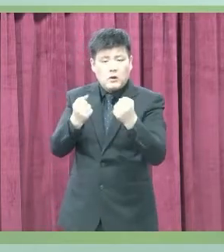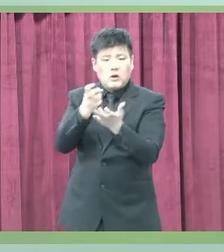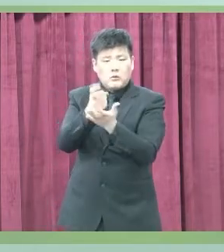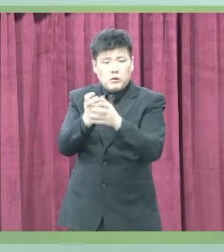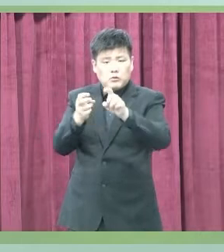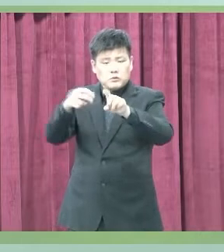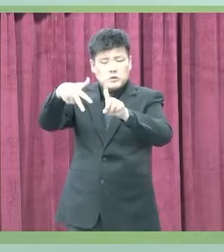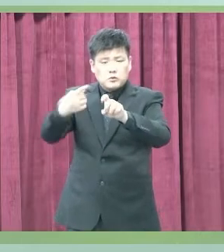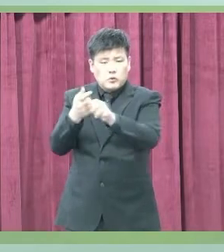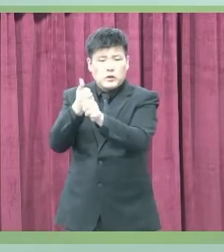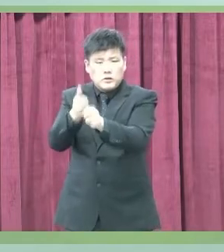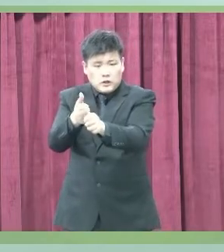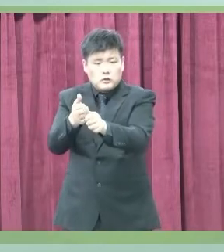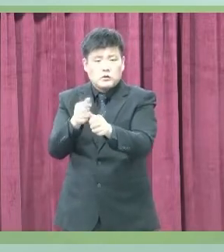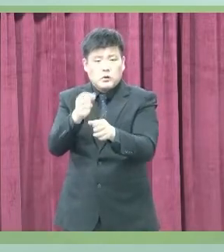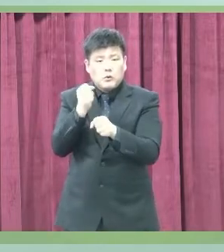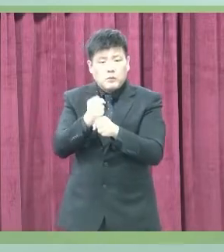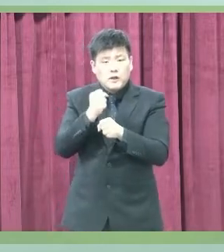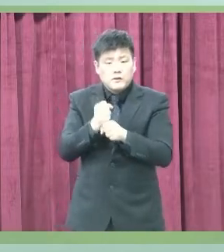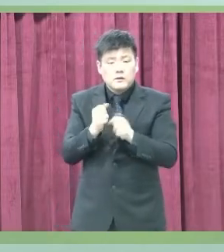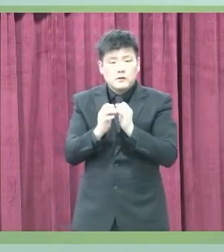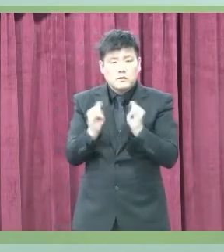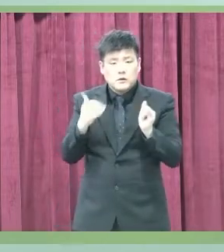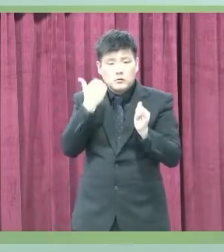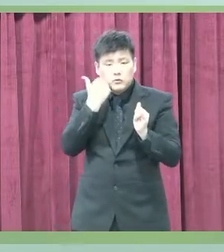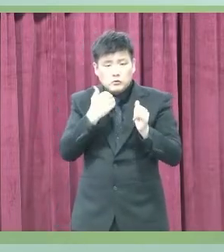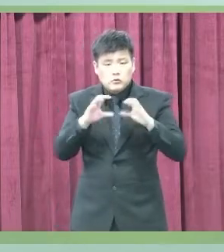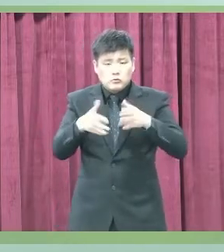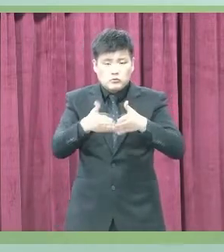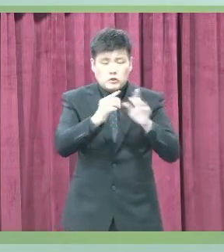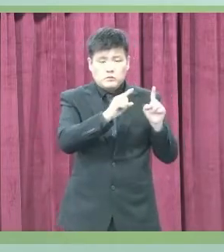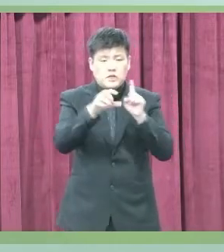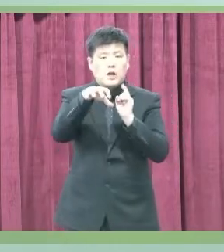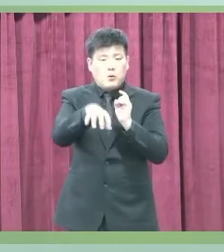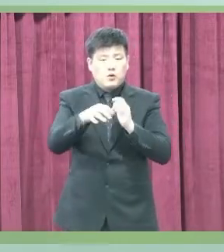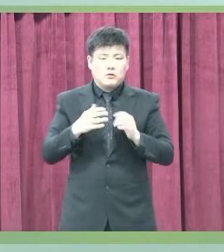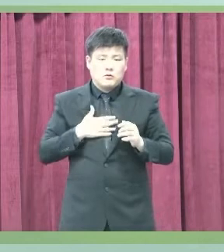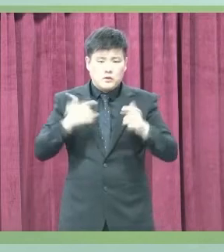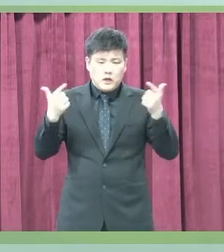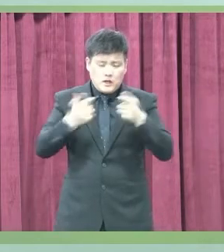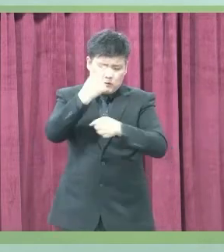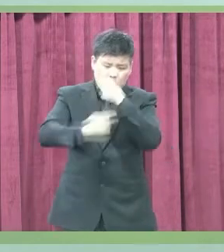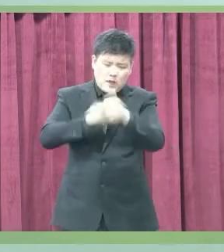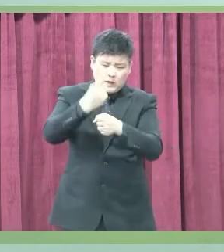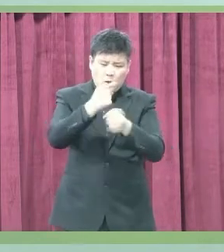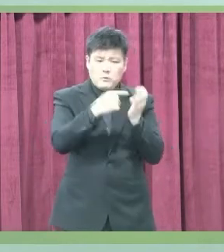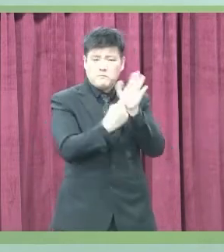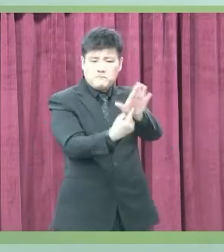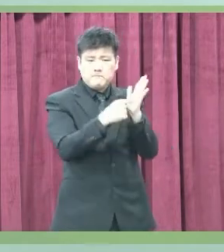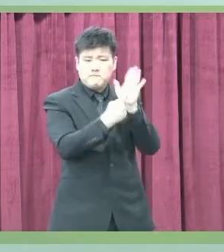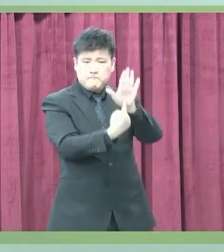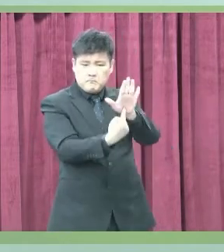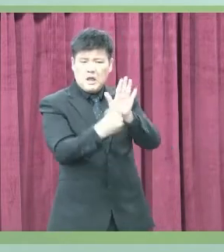작성기관은 국립자원이고요. 그 다음에 저희가 매년 공표를 하고 있고,